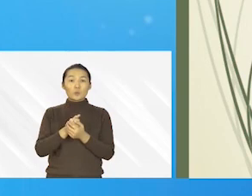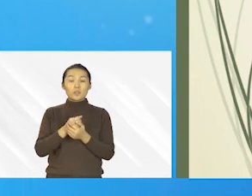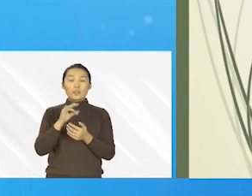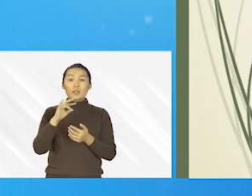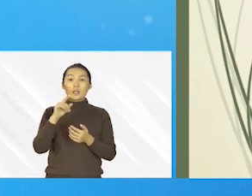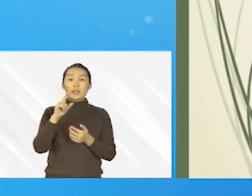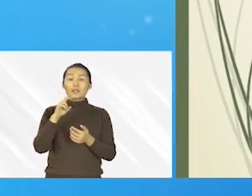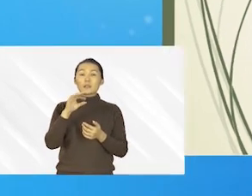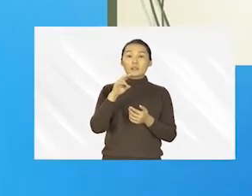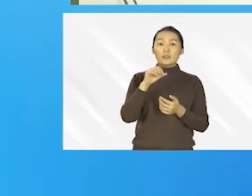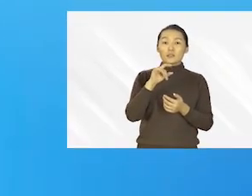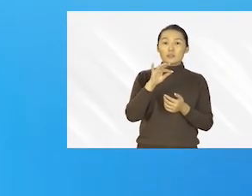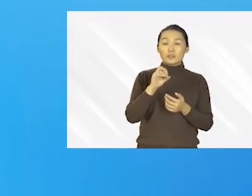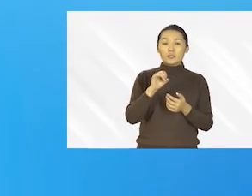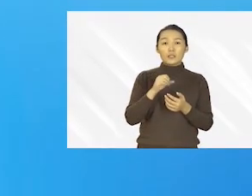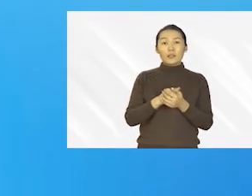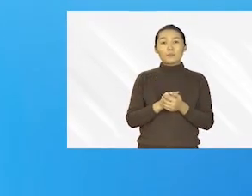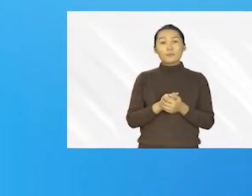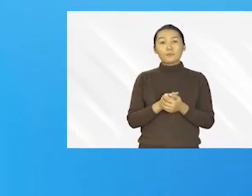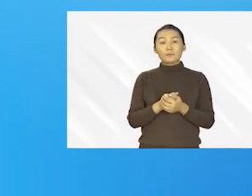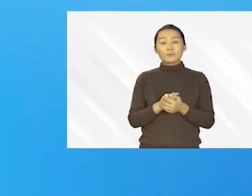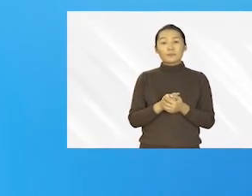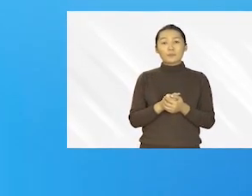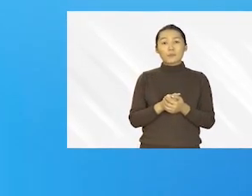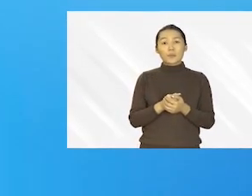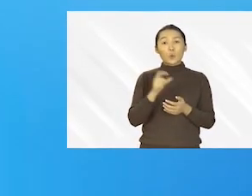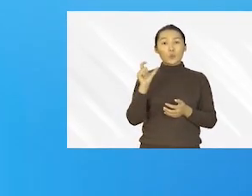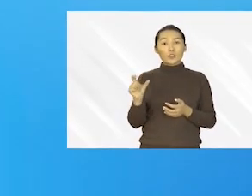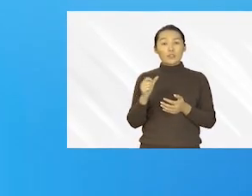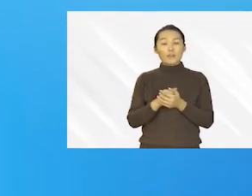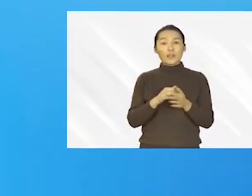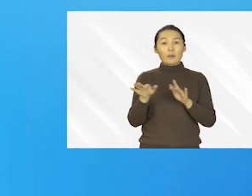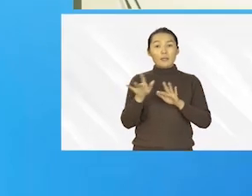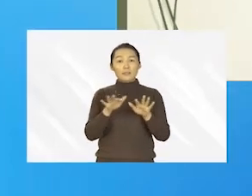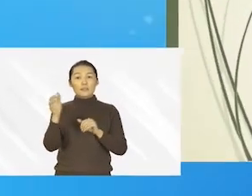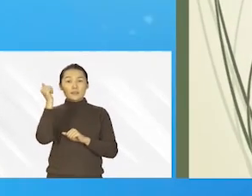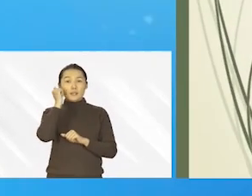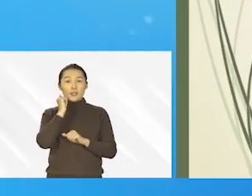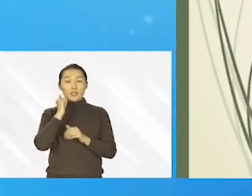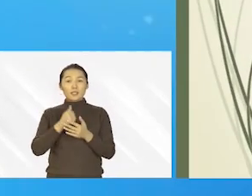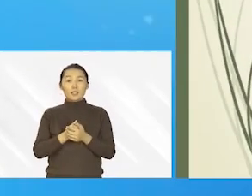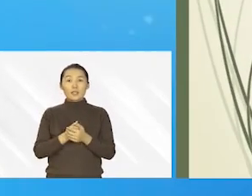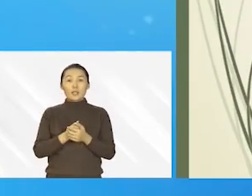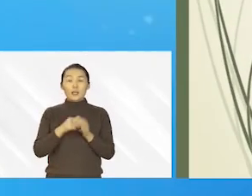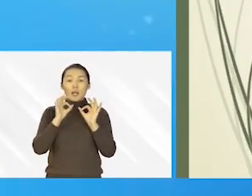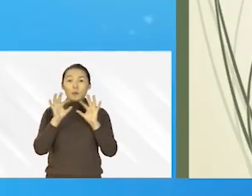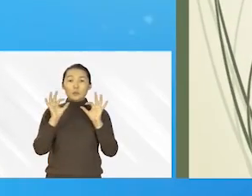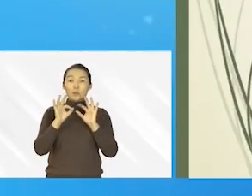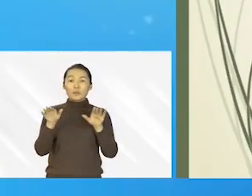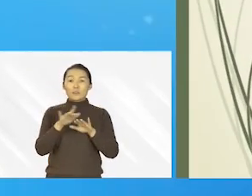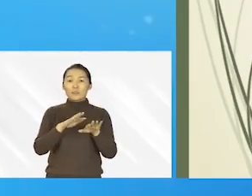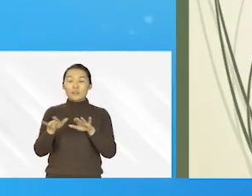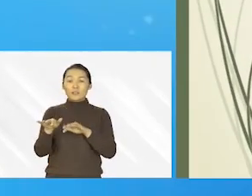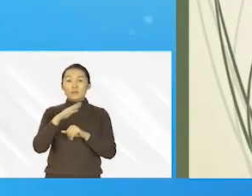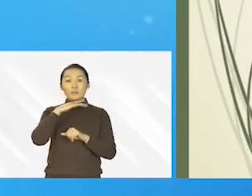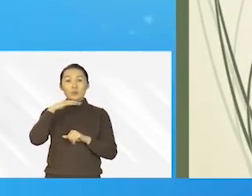онкологические, нейродегенеративные. У человека процессы старения обусловлены действием